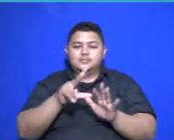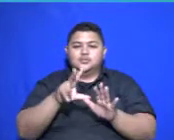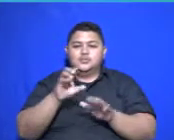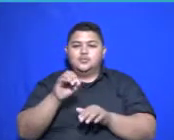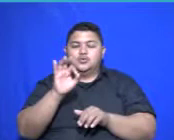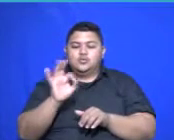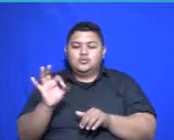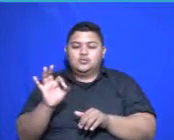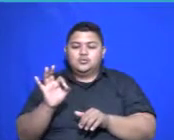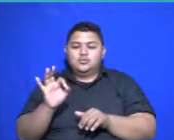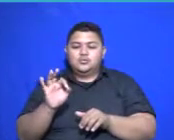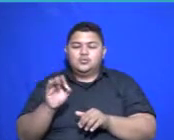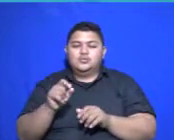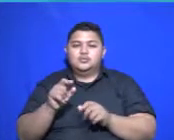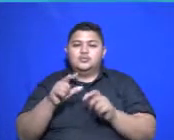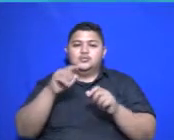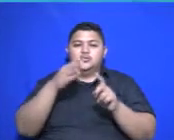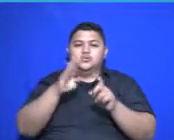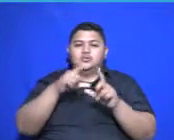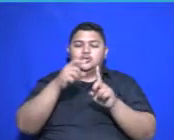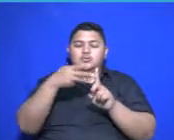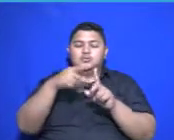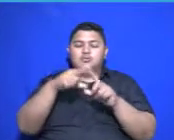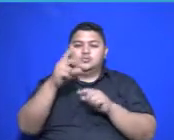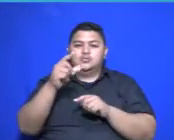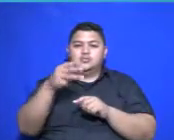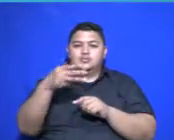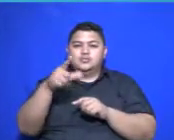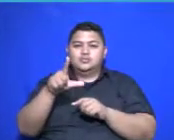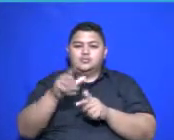ton, 80.000 barel. Kalau di Dumai